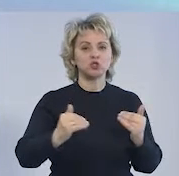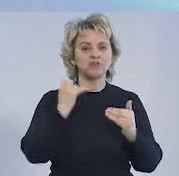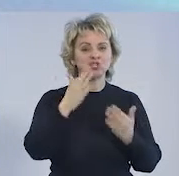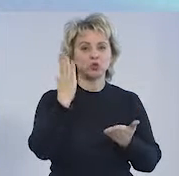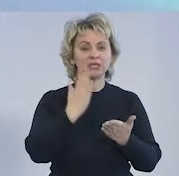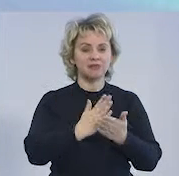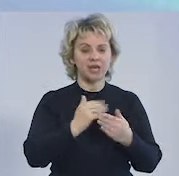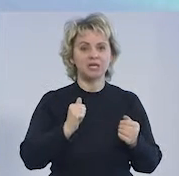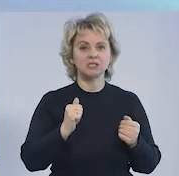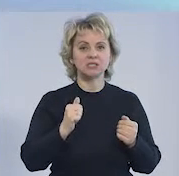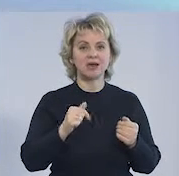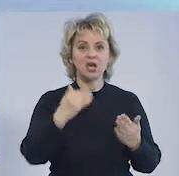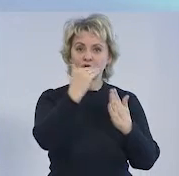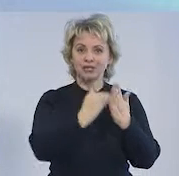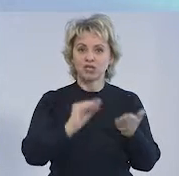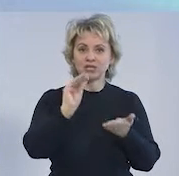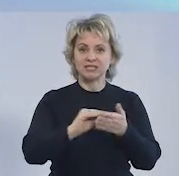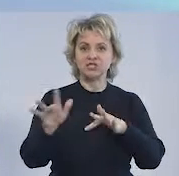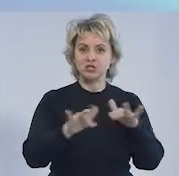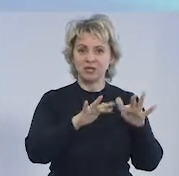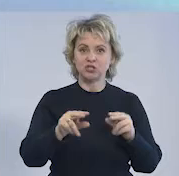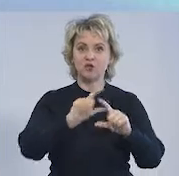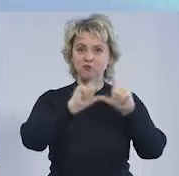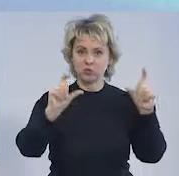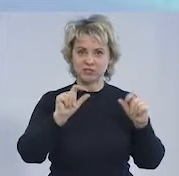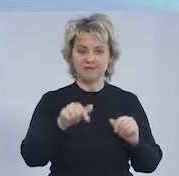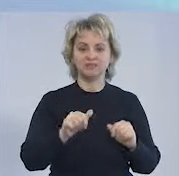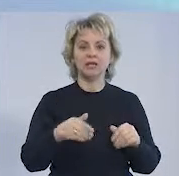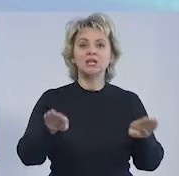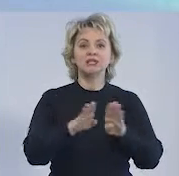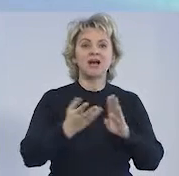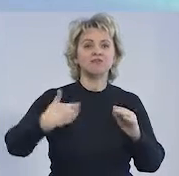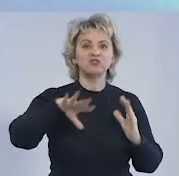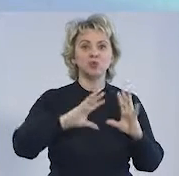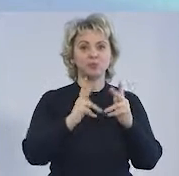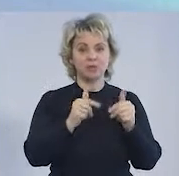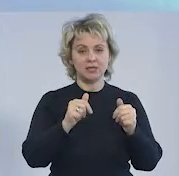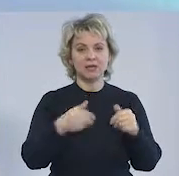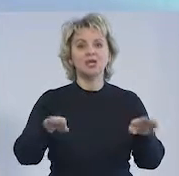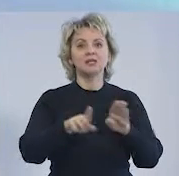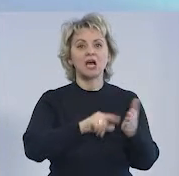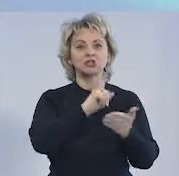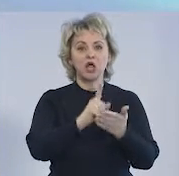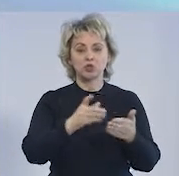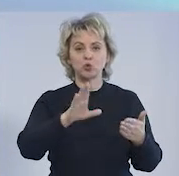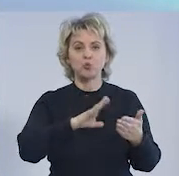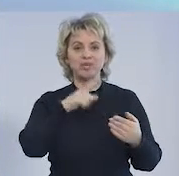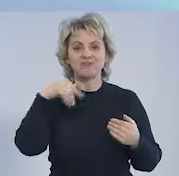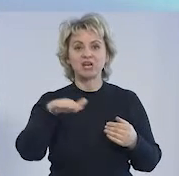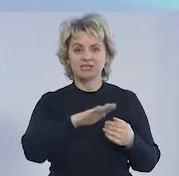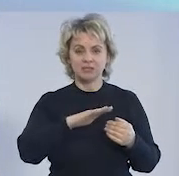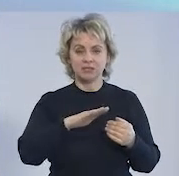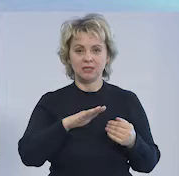высот, является критерием оценки деятельности вуза. Так во всем мире. И так должно быть в